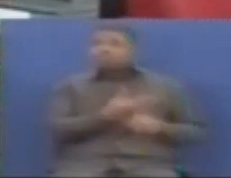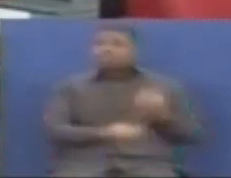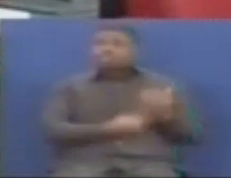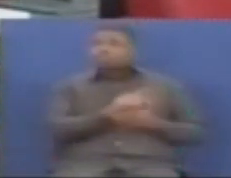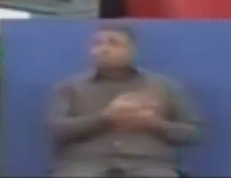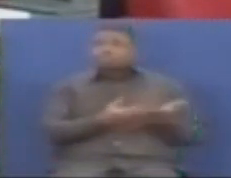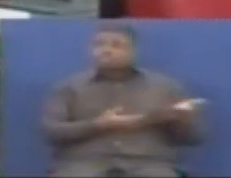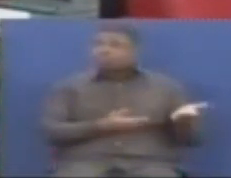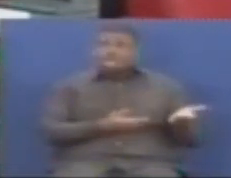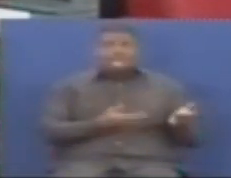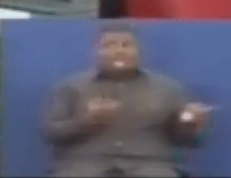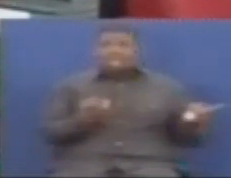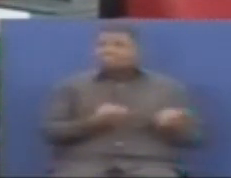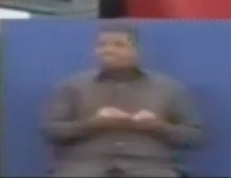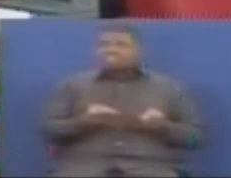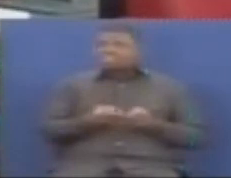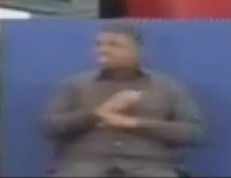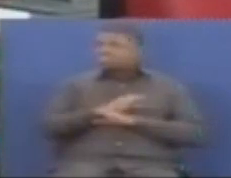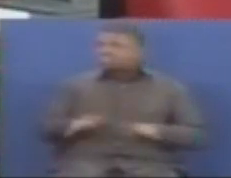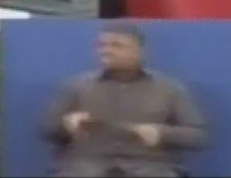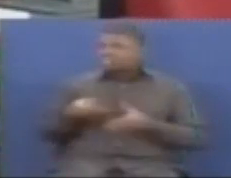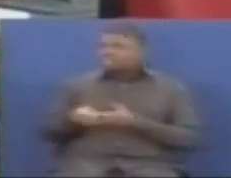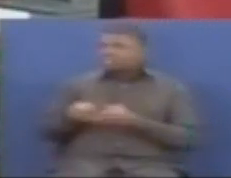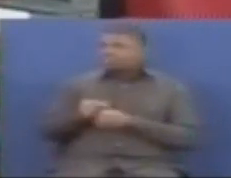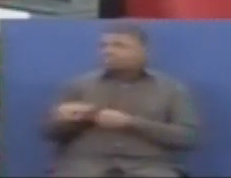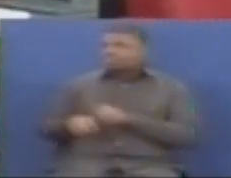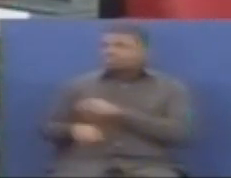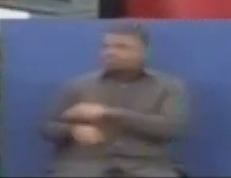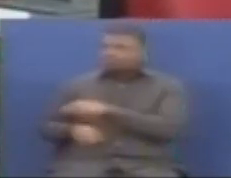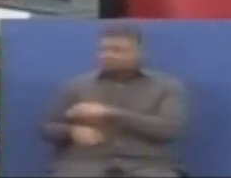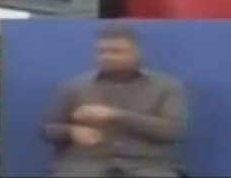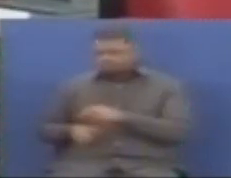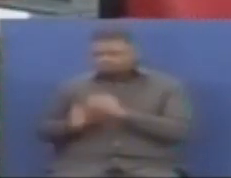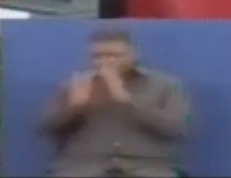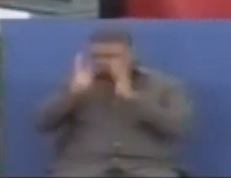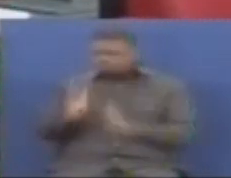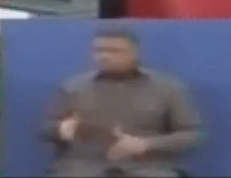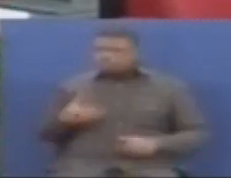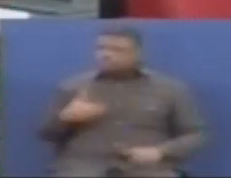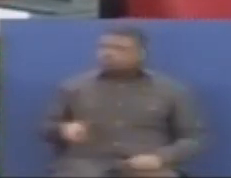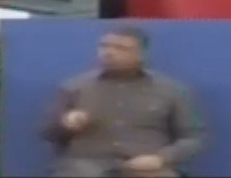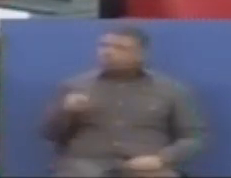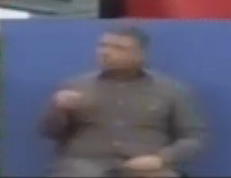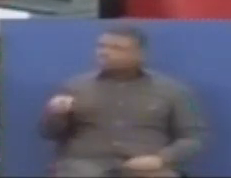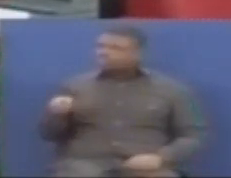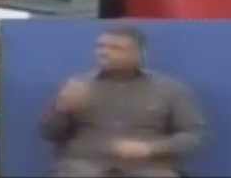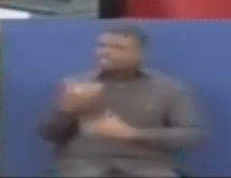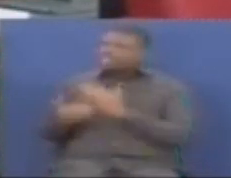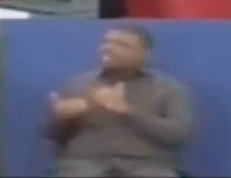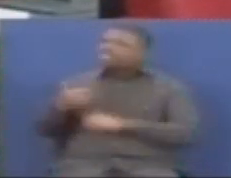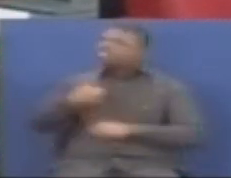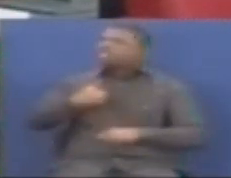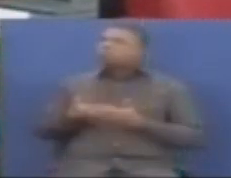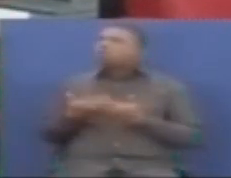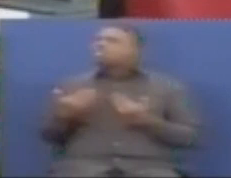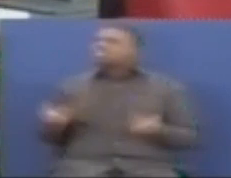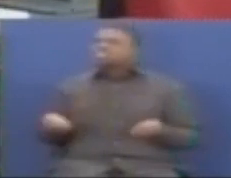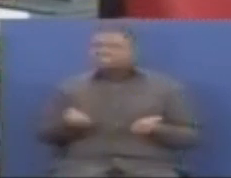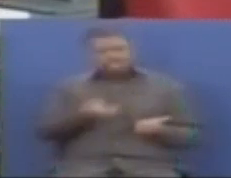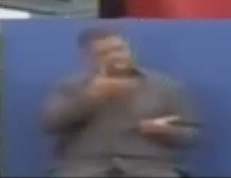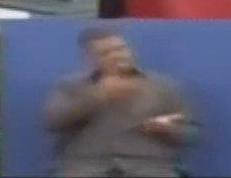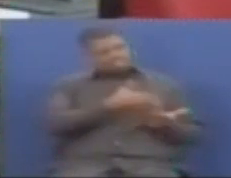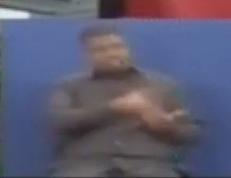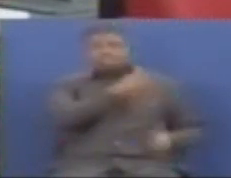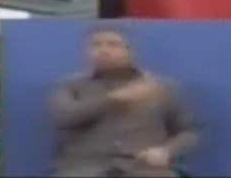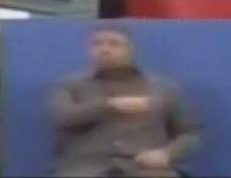matokeo hayafanani na hizo hela zilizotengewa. Naomba Mheshimiwa Waziri anieleze ni kwa nini, na wahakikishie